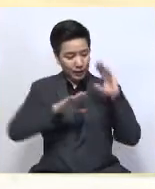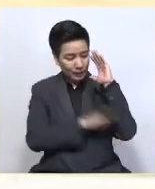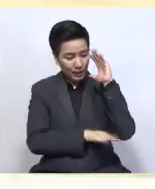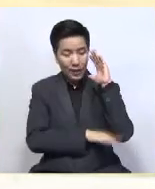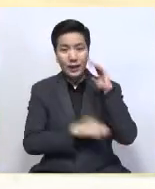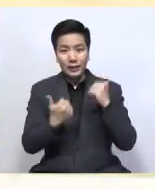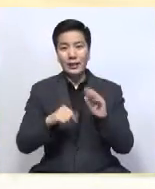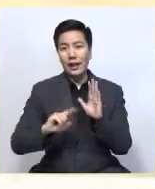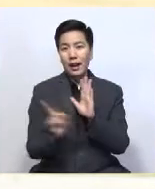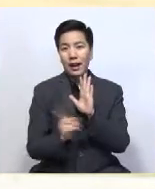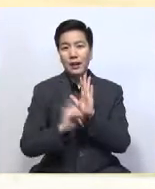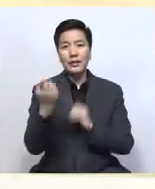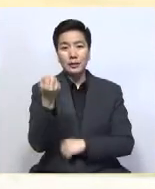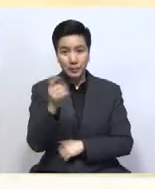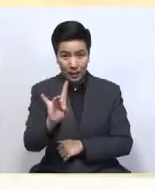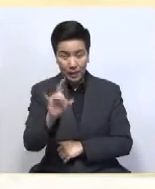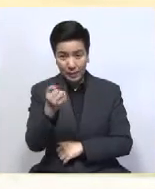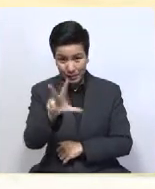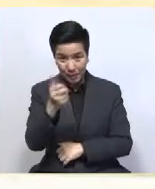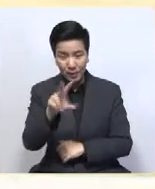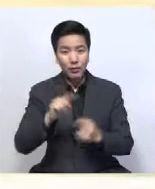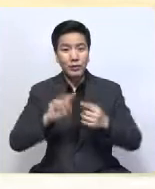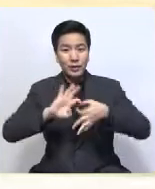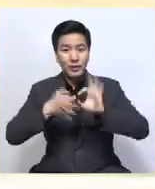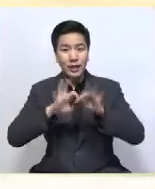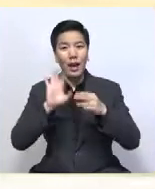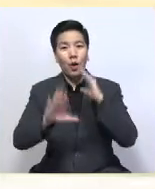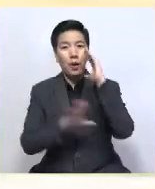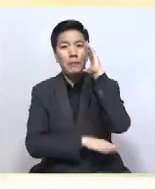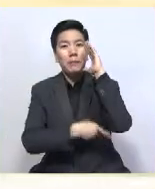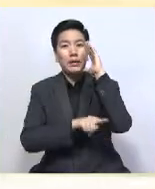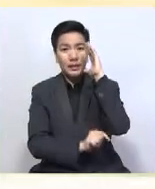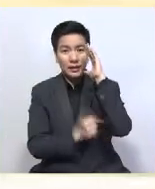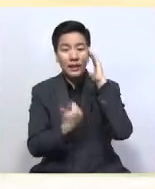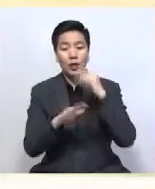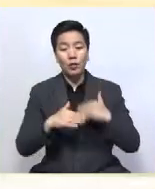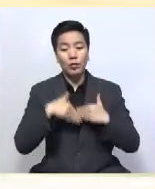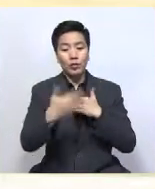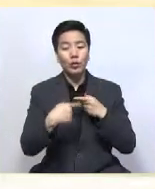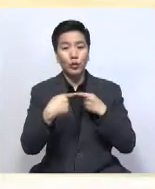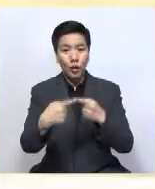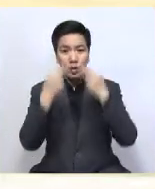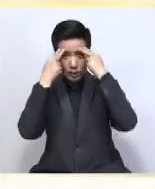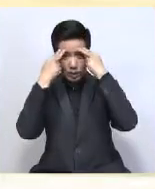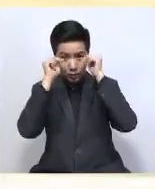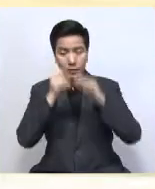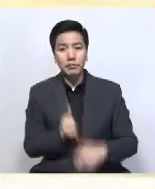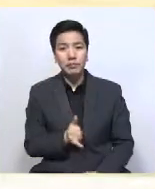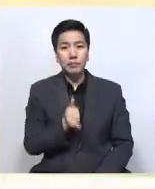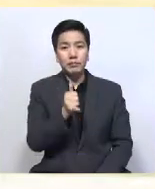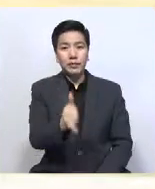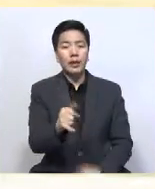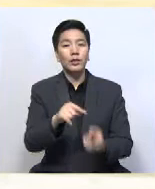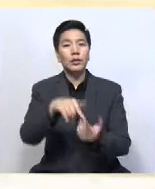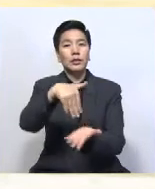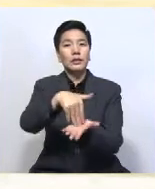งที่13ที่ศาลาสนามกีฬากลางจังหวัดปัตตานีนะคะหลังจากนั้นค่ะท่านนายกรัฐมนตรีได้เดินทางไป